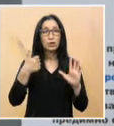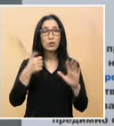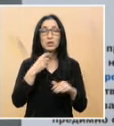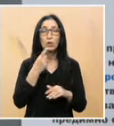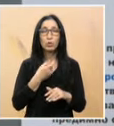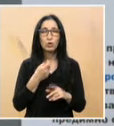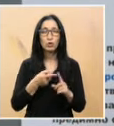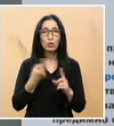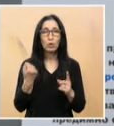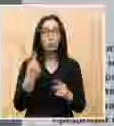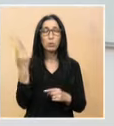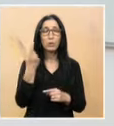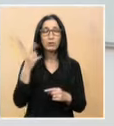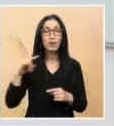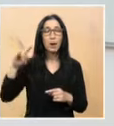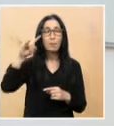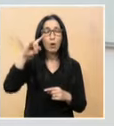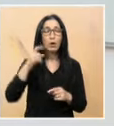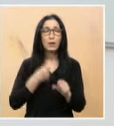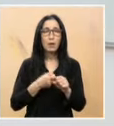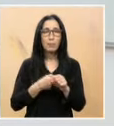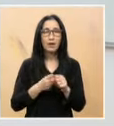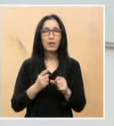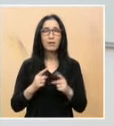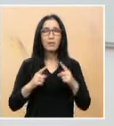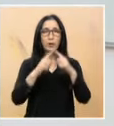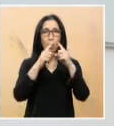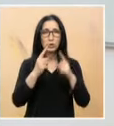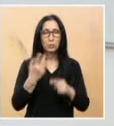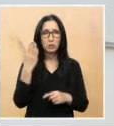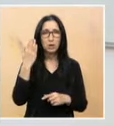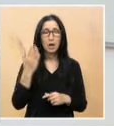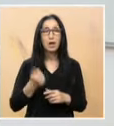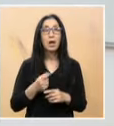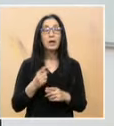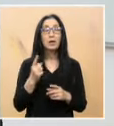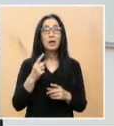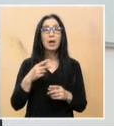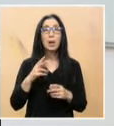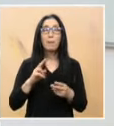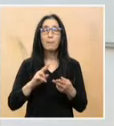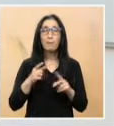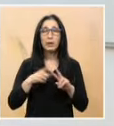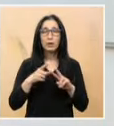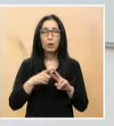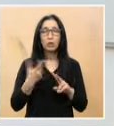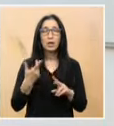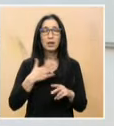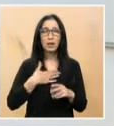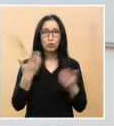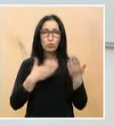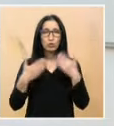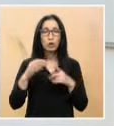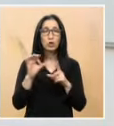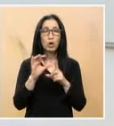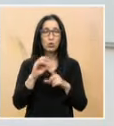посветена и на 60 годишната от първия полет, осъществен в космоса, и от патрона на